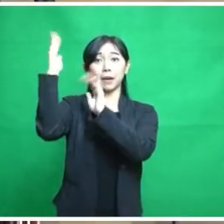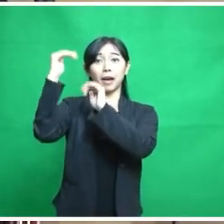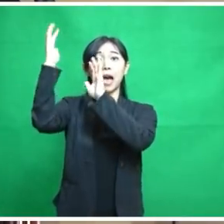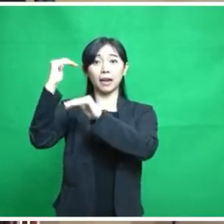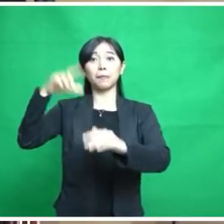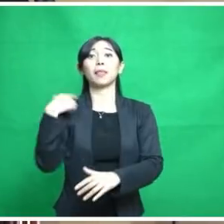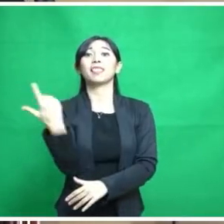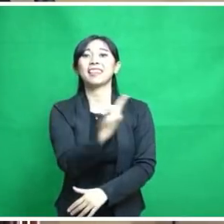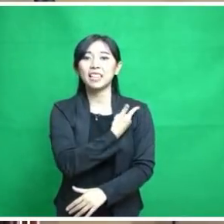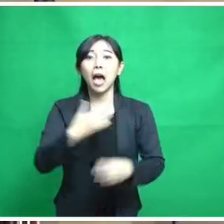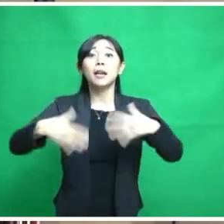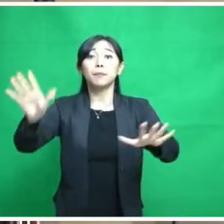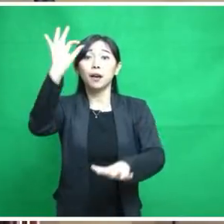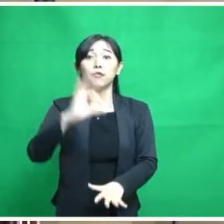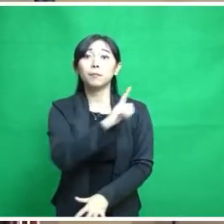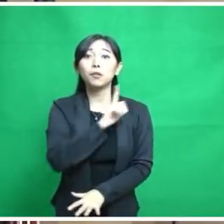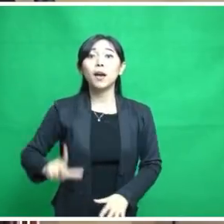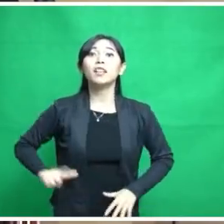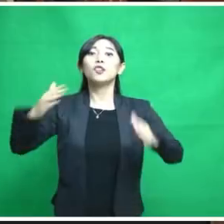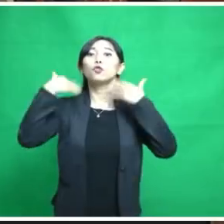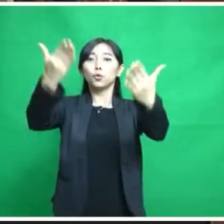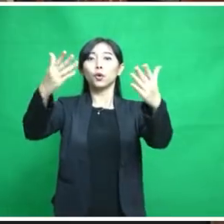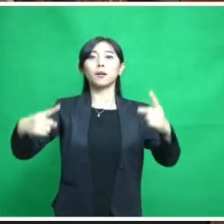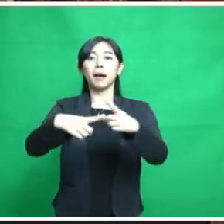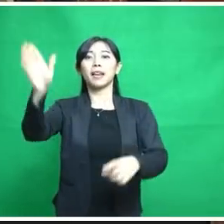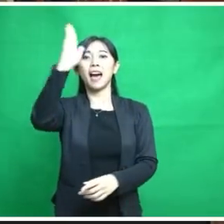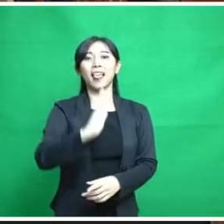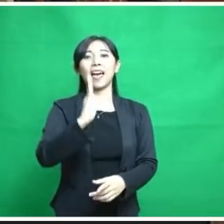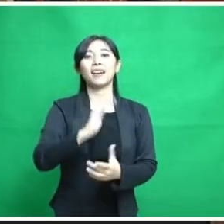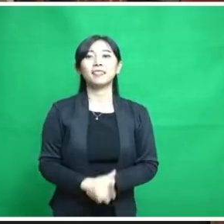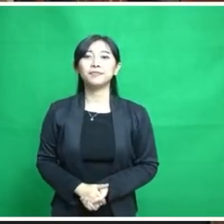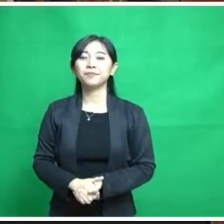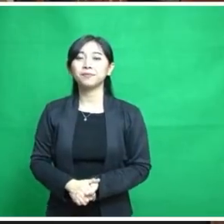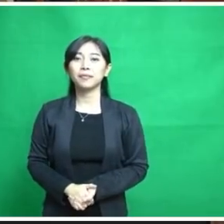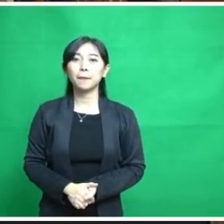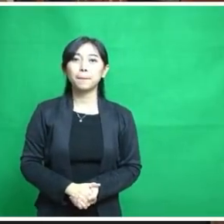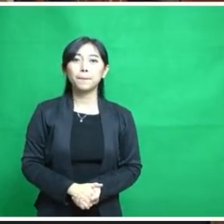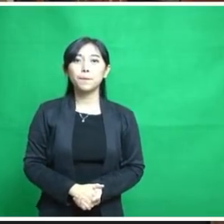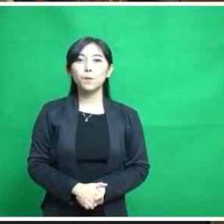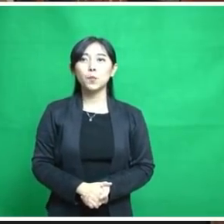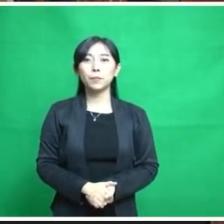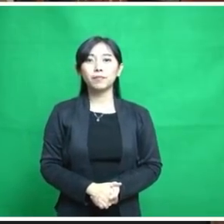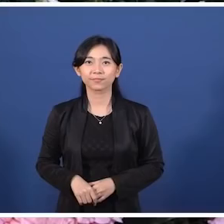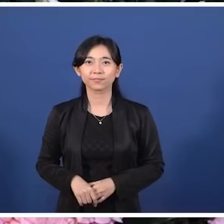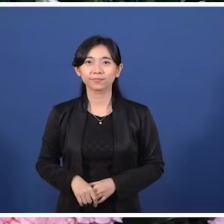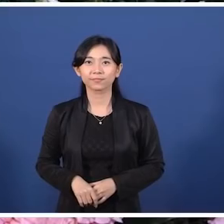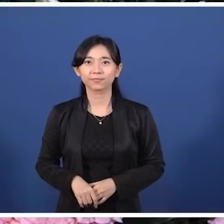pengharapan kita. Demikianlah sabda Tuhan. Syukur kepada Allah.